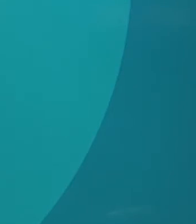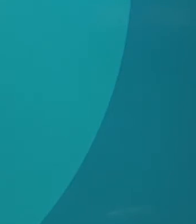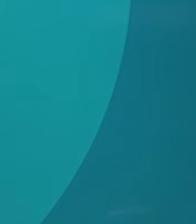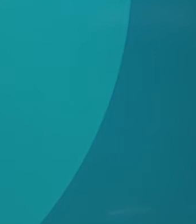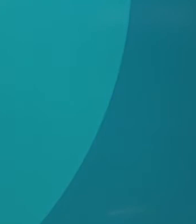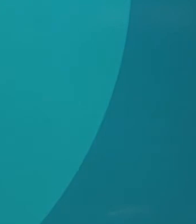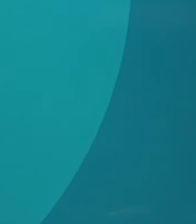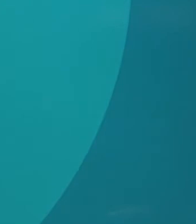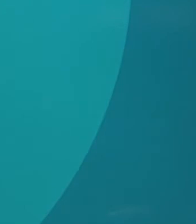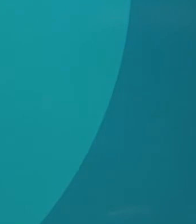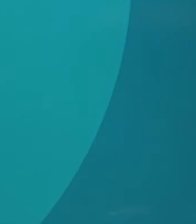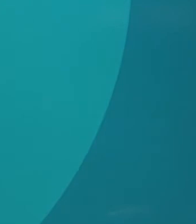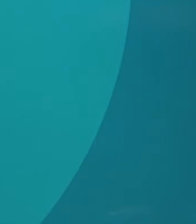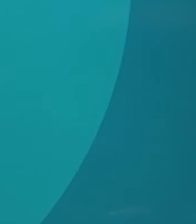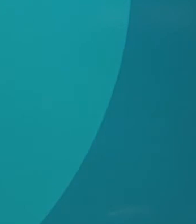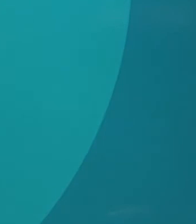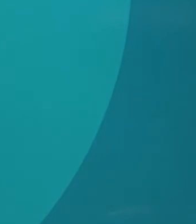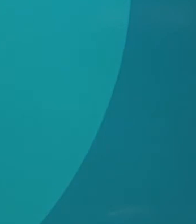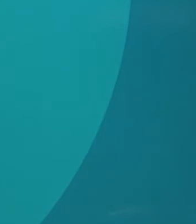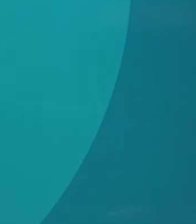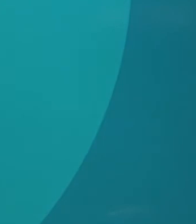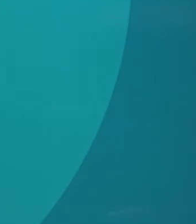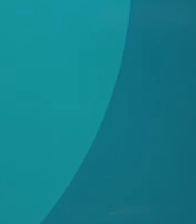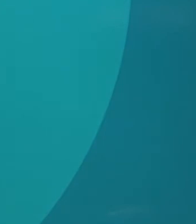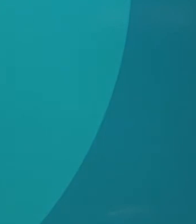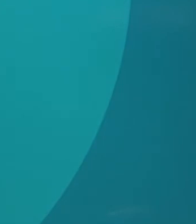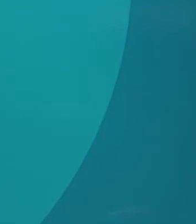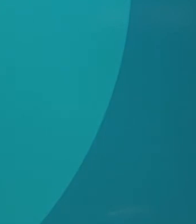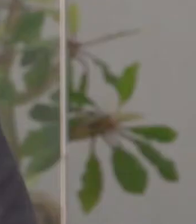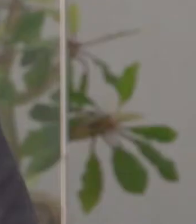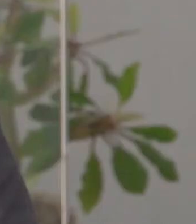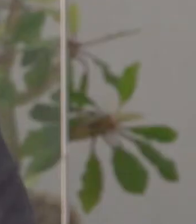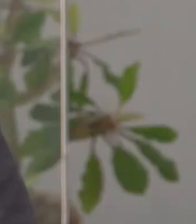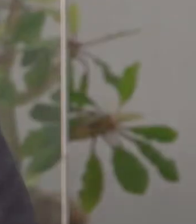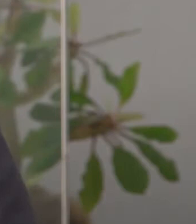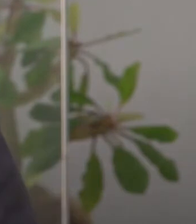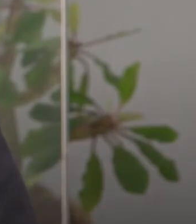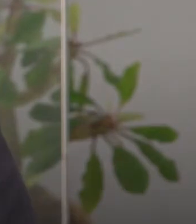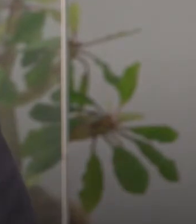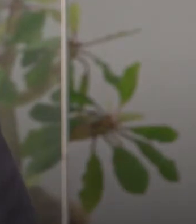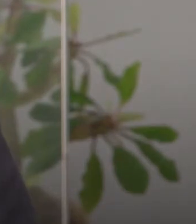За його словами, з 1 червня запрацює приміське залізничне сполучення. З